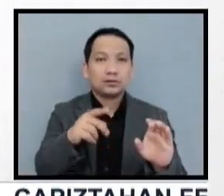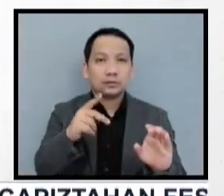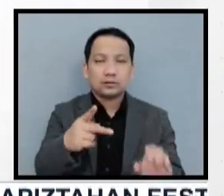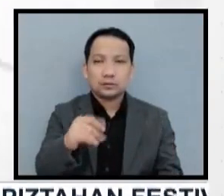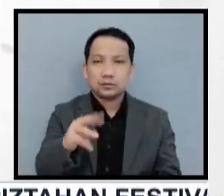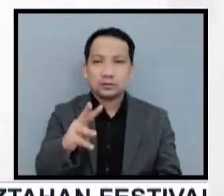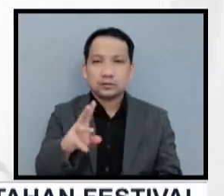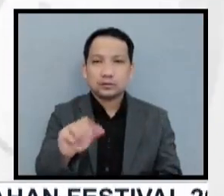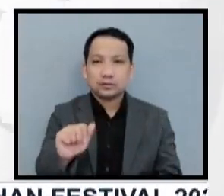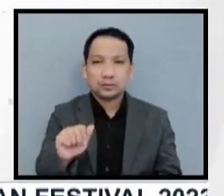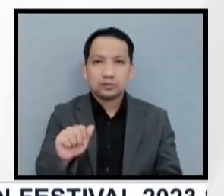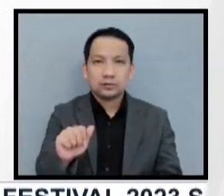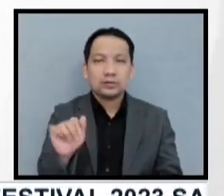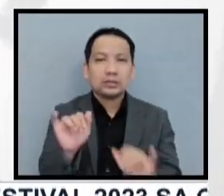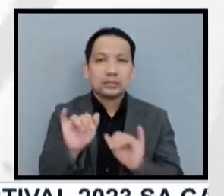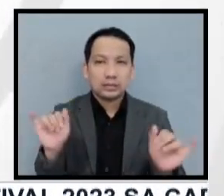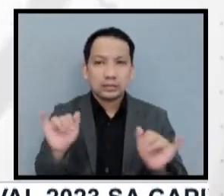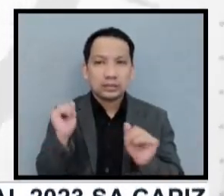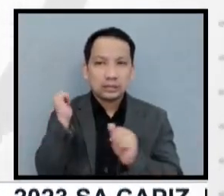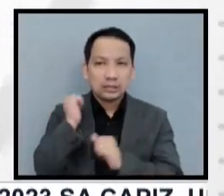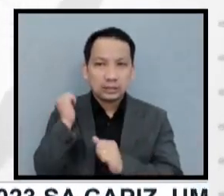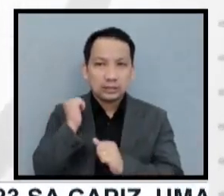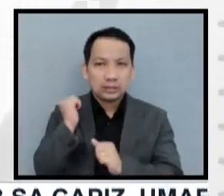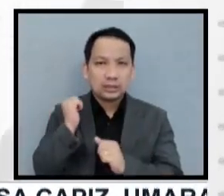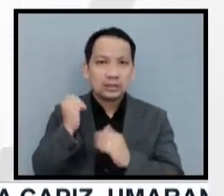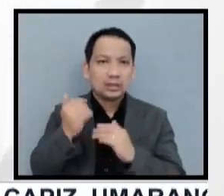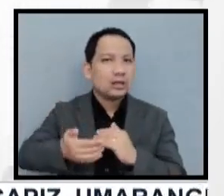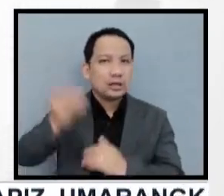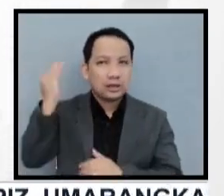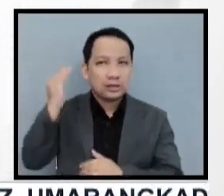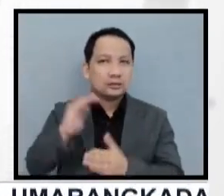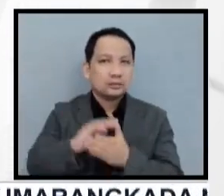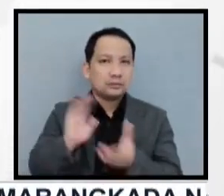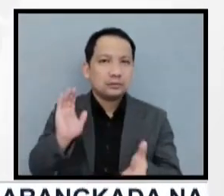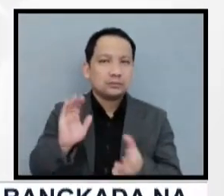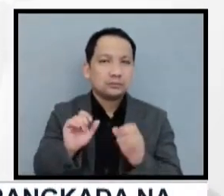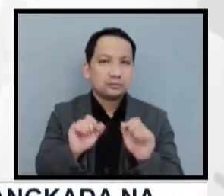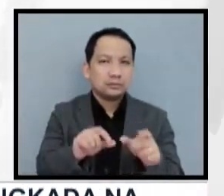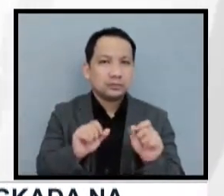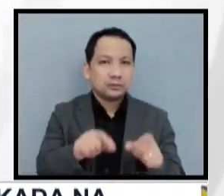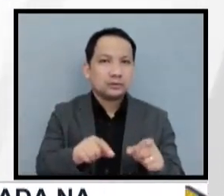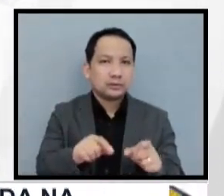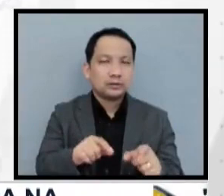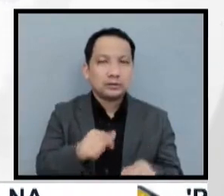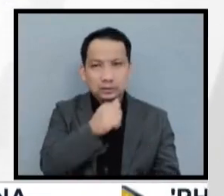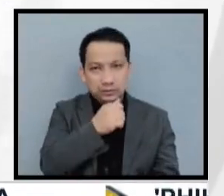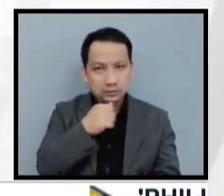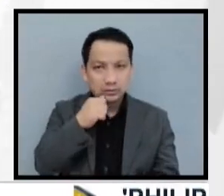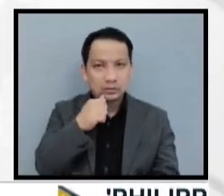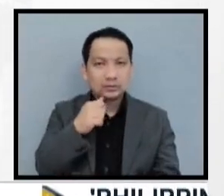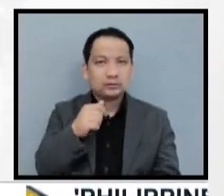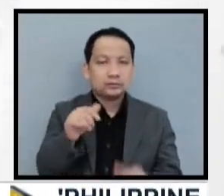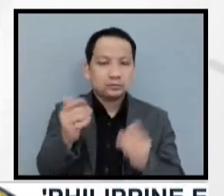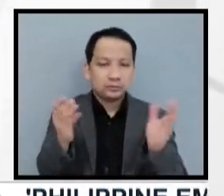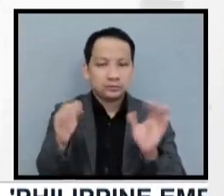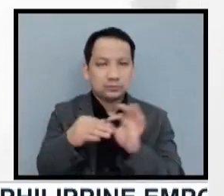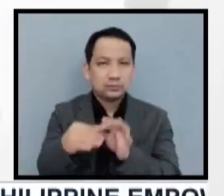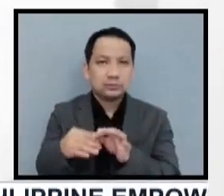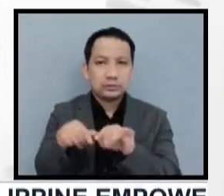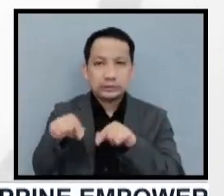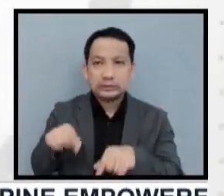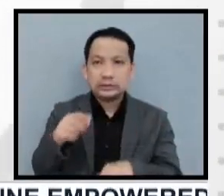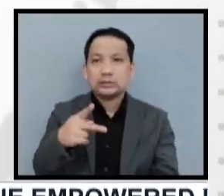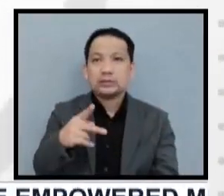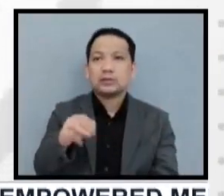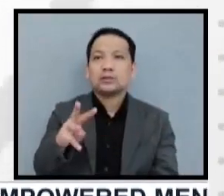QC. At gaya ng inaasahan, mataas pa rin ang bentahan ng karamihan sa mga produktong agrikultura kung ikukumpara dito sa Kadiwa. Sa